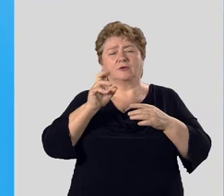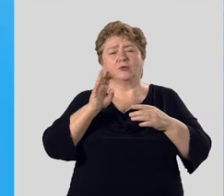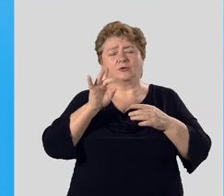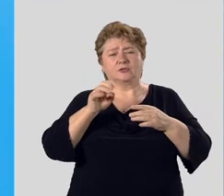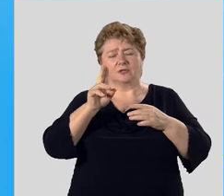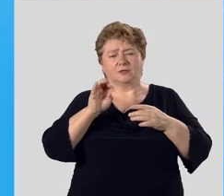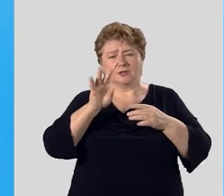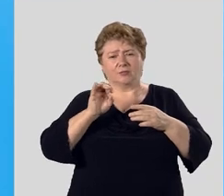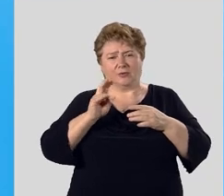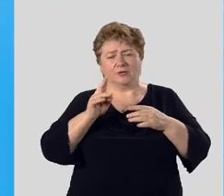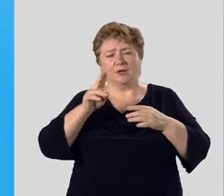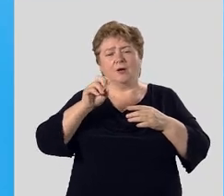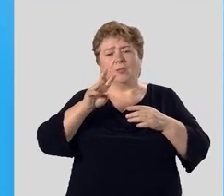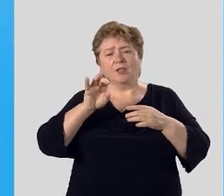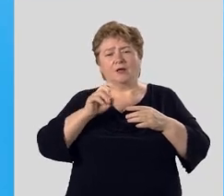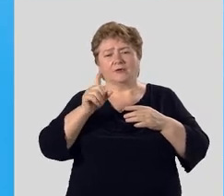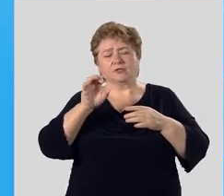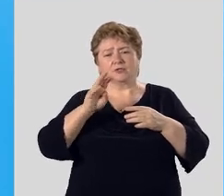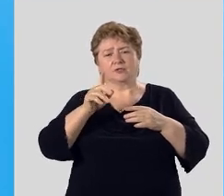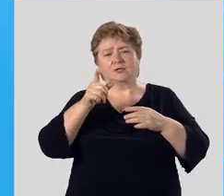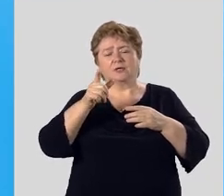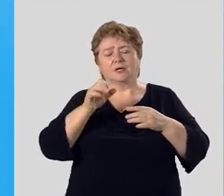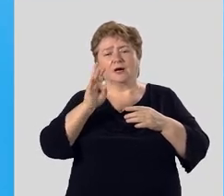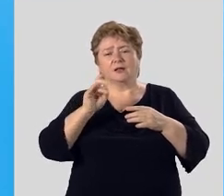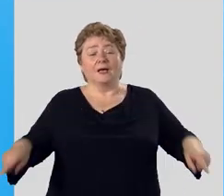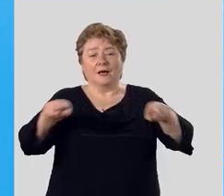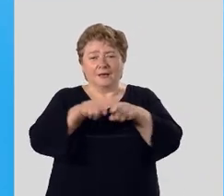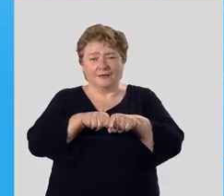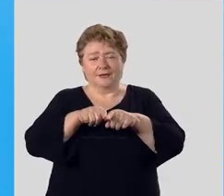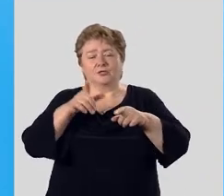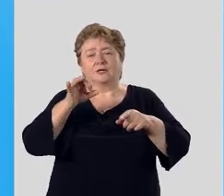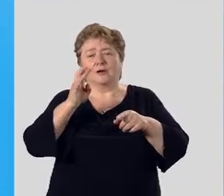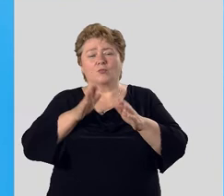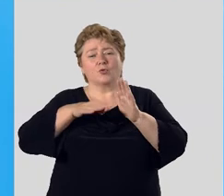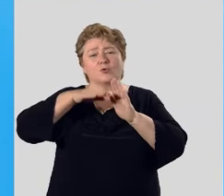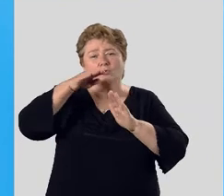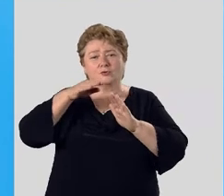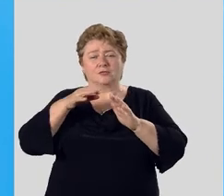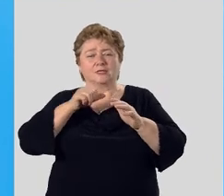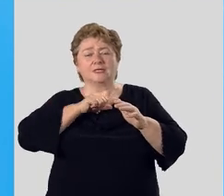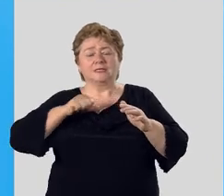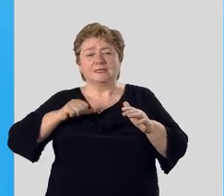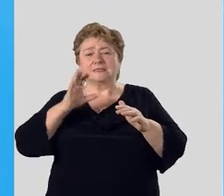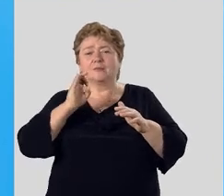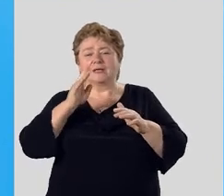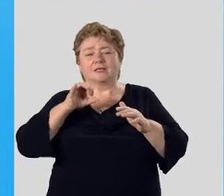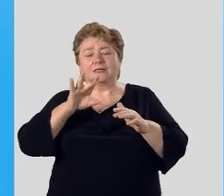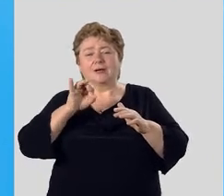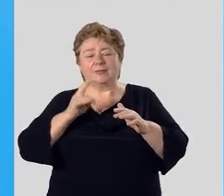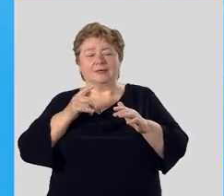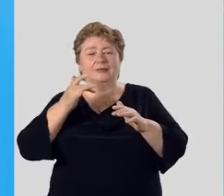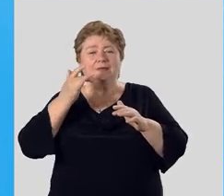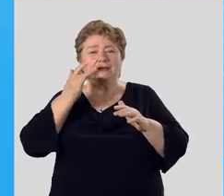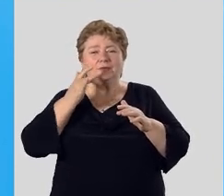адренокортикотропин, половых желез – гонадотропин, а также гормон роста – соматотропин.